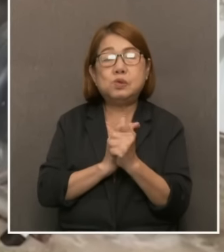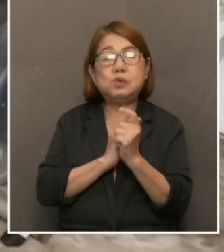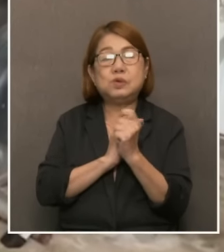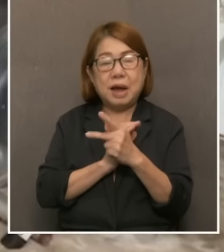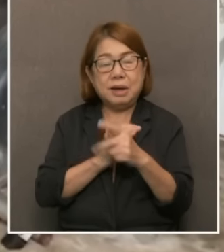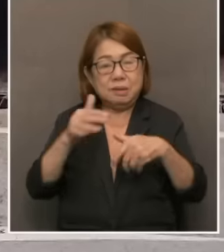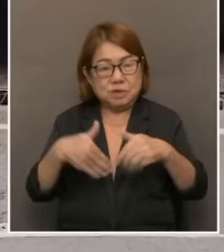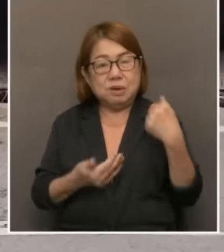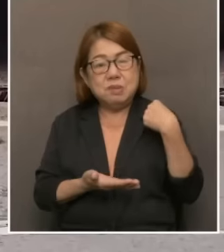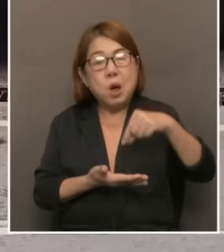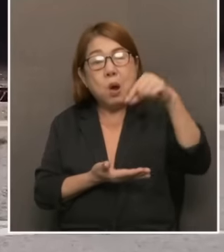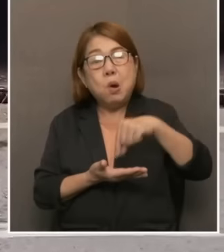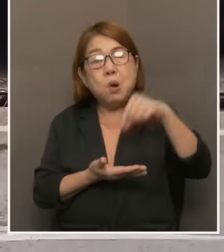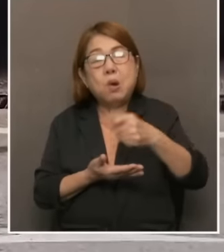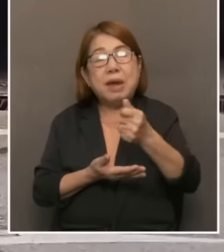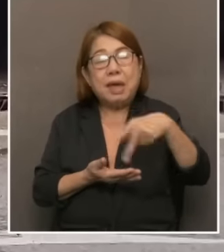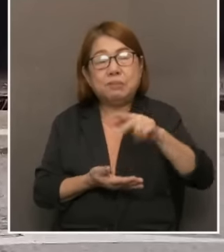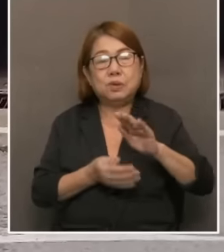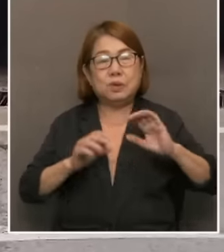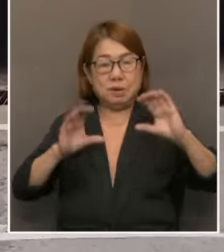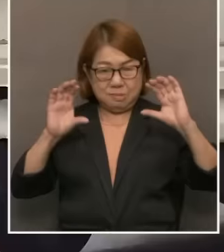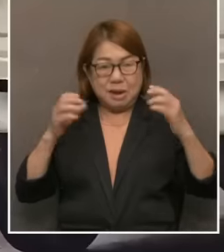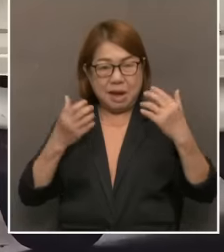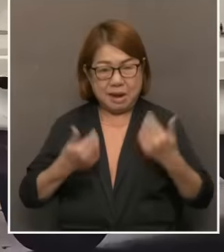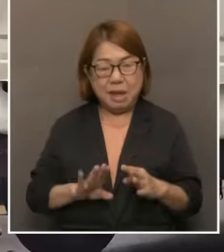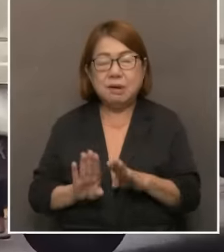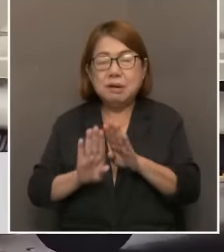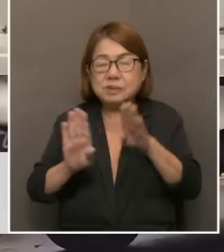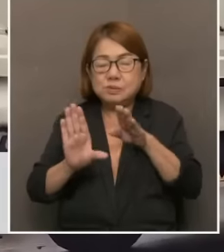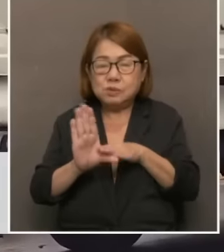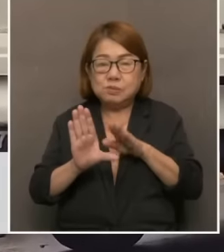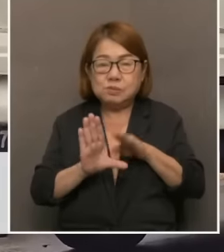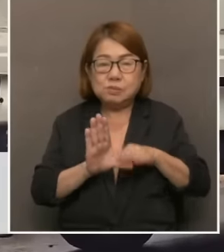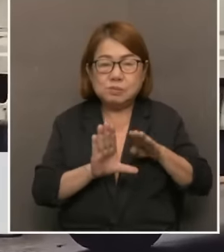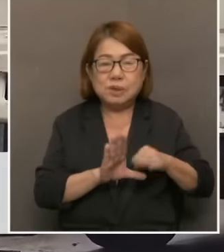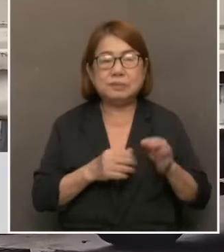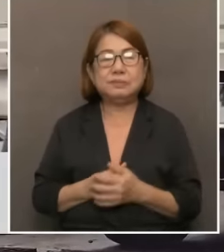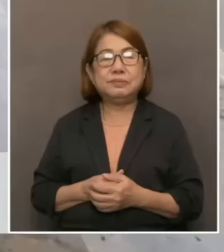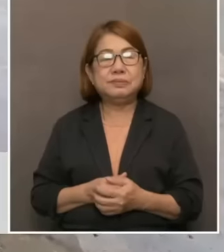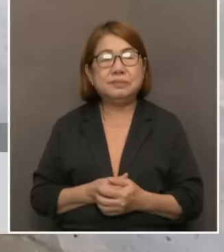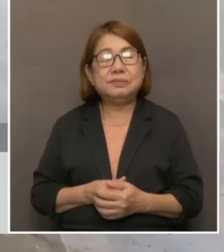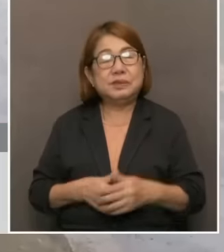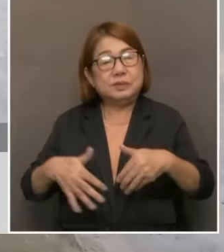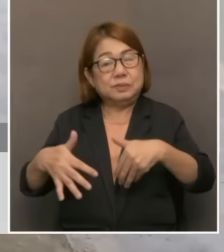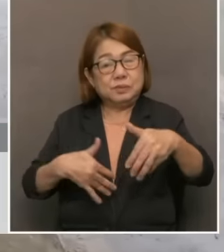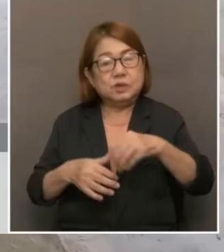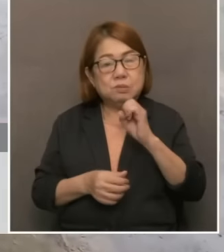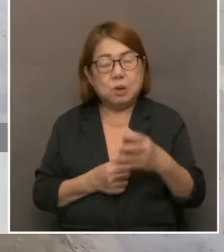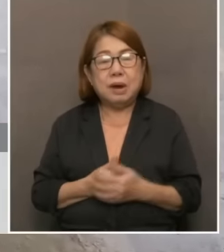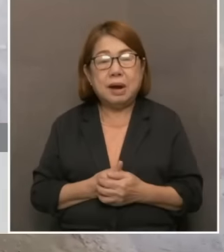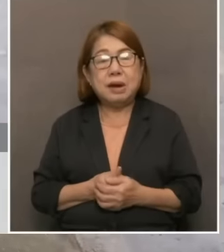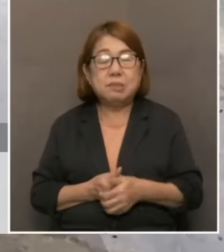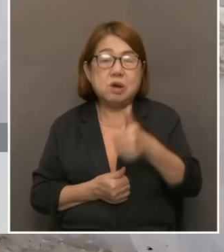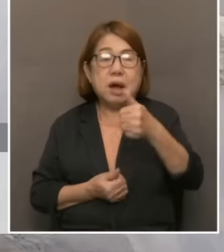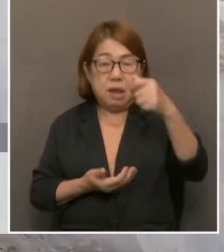หลดแอปพลิเคชันทางรัฐเพื่อทำรายการแล้วก็ลงทะเบียนกันตามขั้นตอนโดยวันนี้ประชาชนก็บอกว่าสามารถเข้าแอปพลิเคชันได้ต